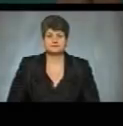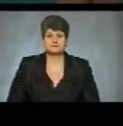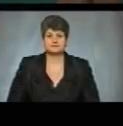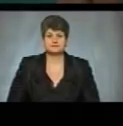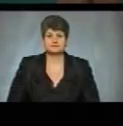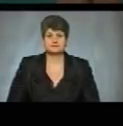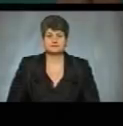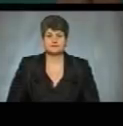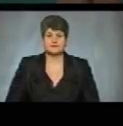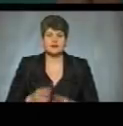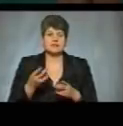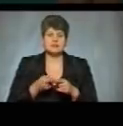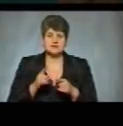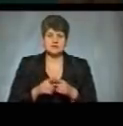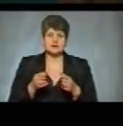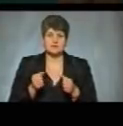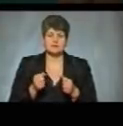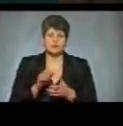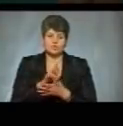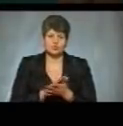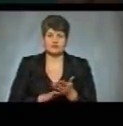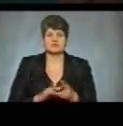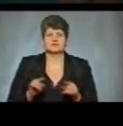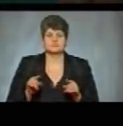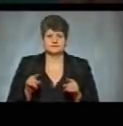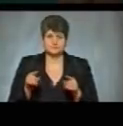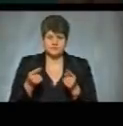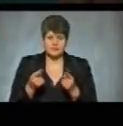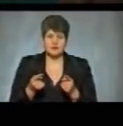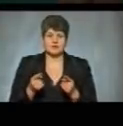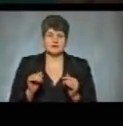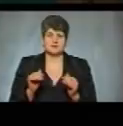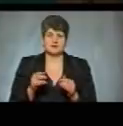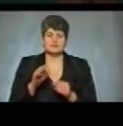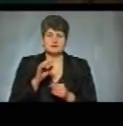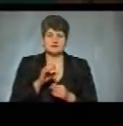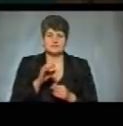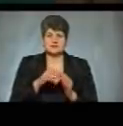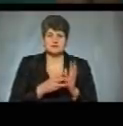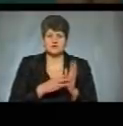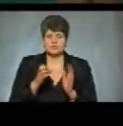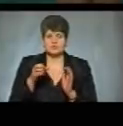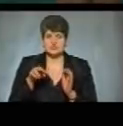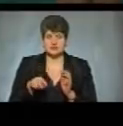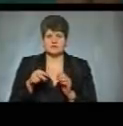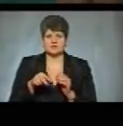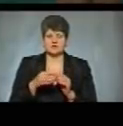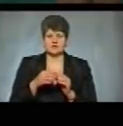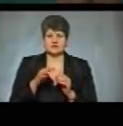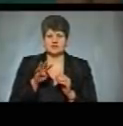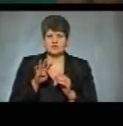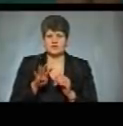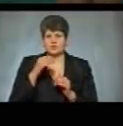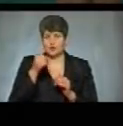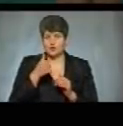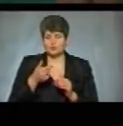Заповідний захід уводить тримання під вартою залишити без змін та продовжити строк тримання під вартою домашнього Терендих Сергію Миколаївичу 17 січня 94 року народження до 00